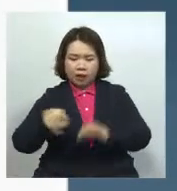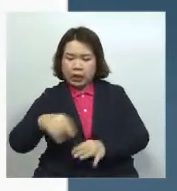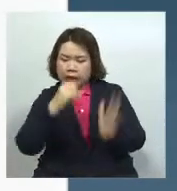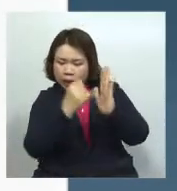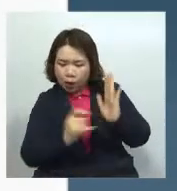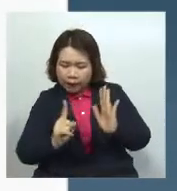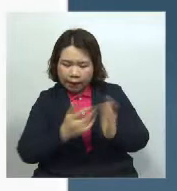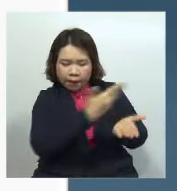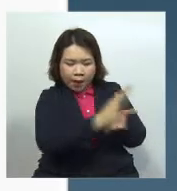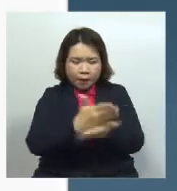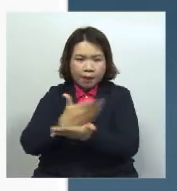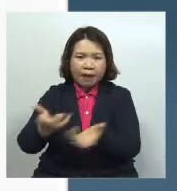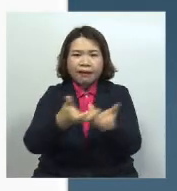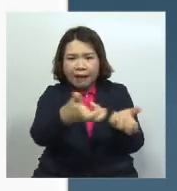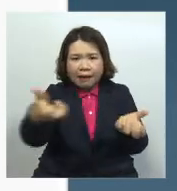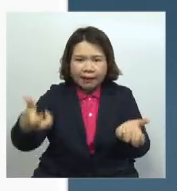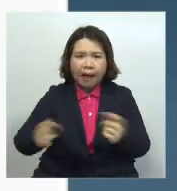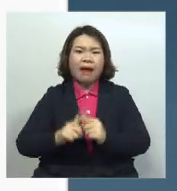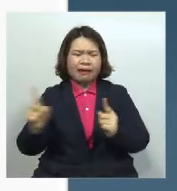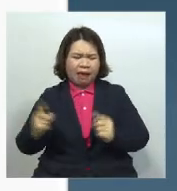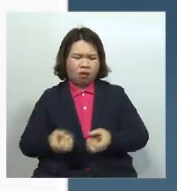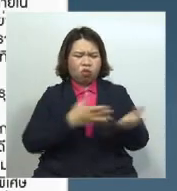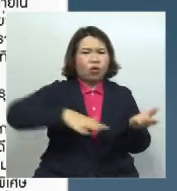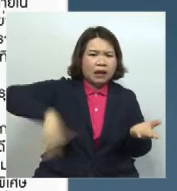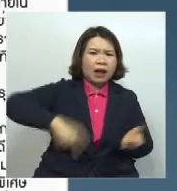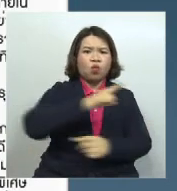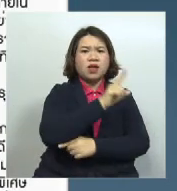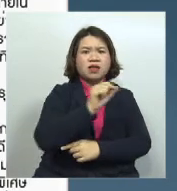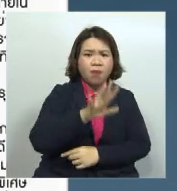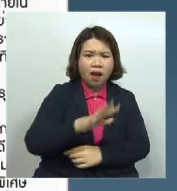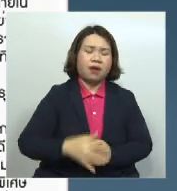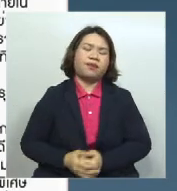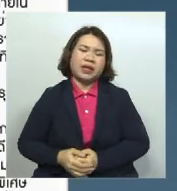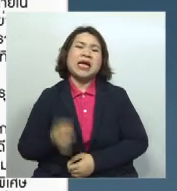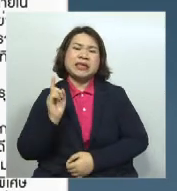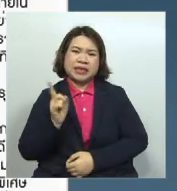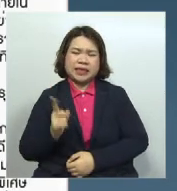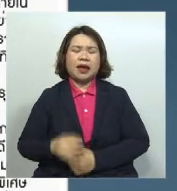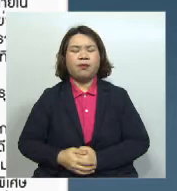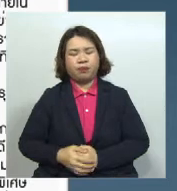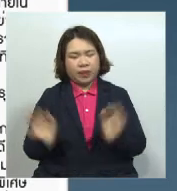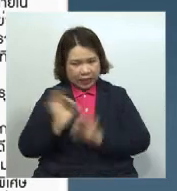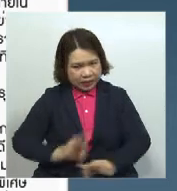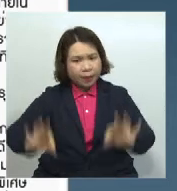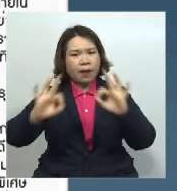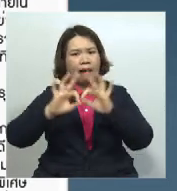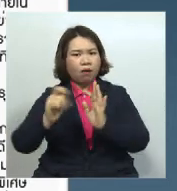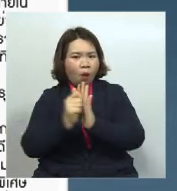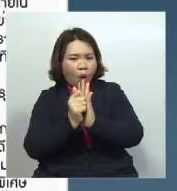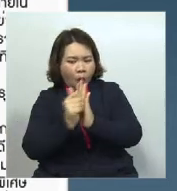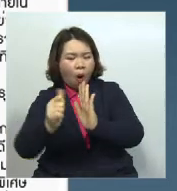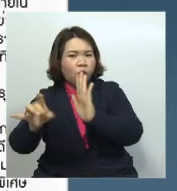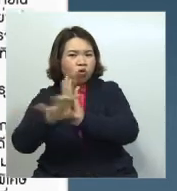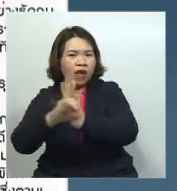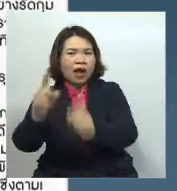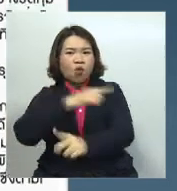้อง แต่ว่าอันนี้ ไปส่ให้ millions วัที่ 25เหมือนกับข้อ ที่เขาคุยกไ้ตงแต่แรกว่า จะต้องออกจากประ zigน